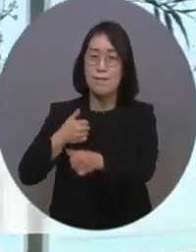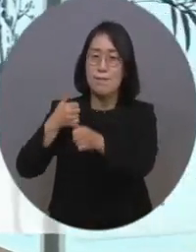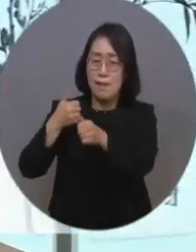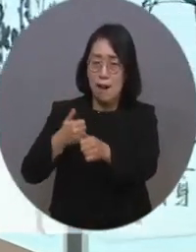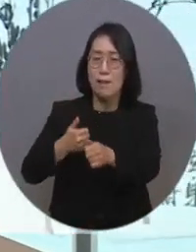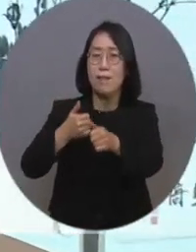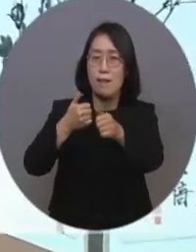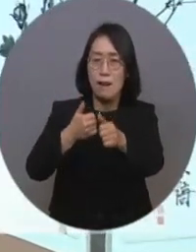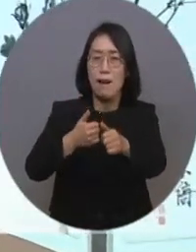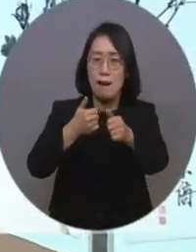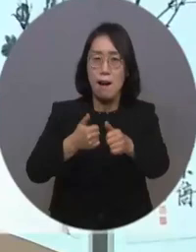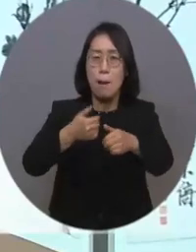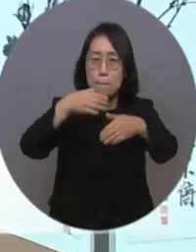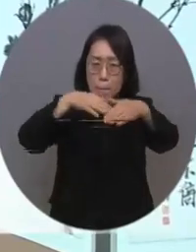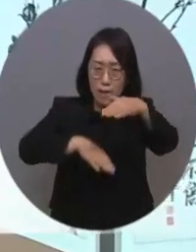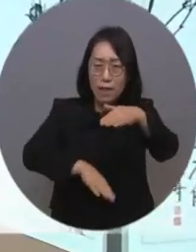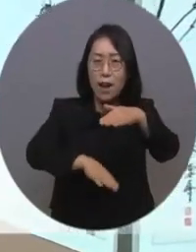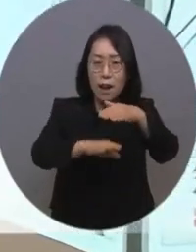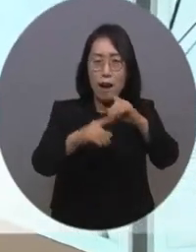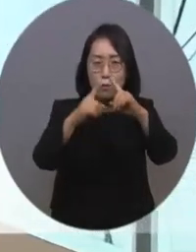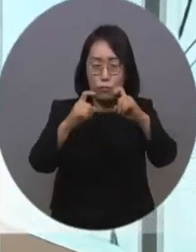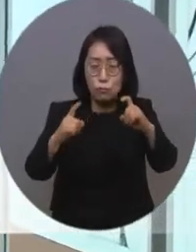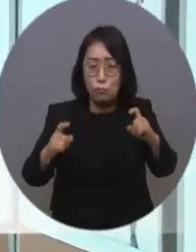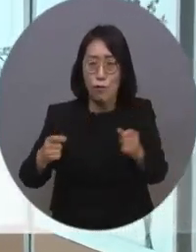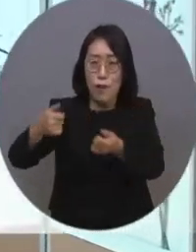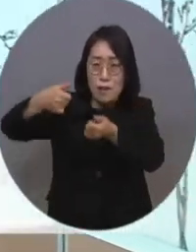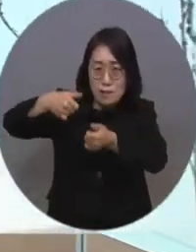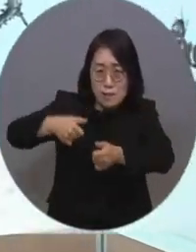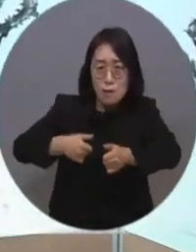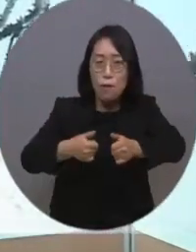나를 따라 수군가